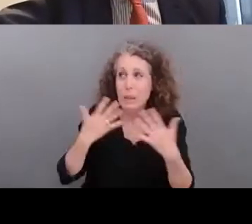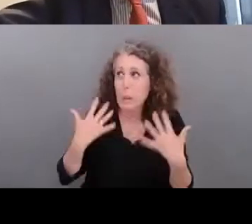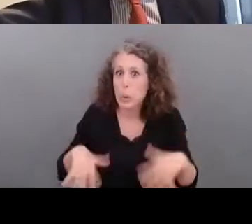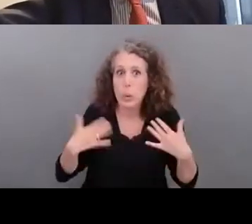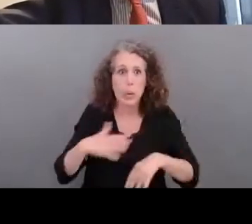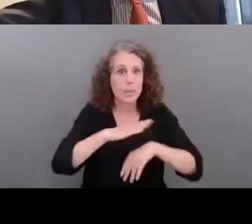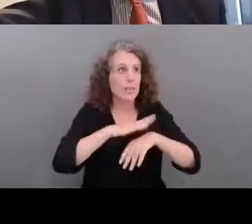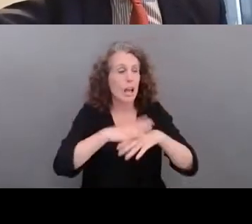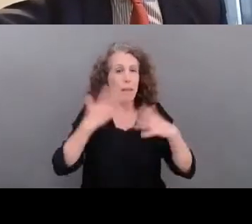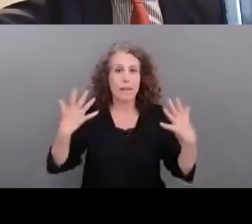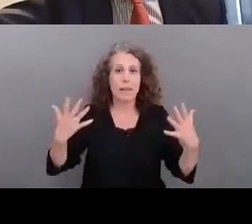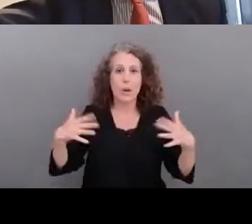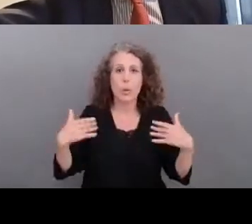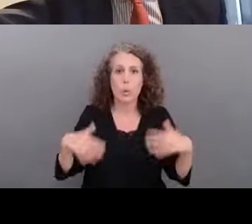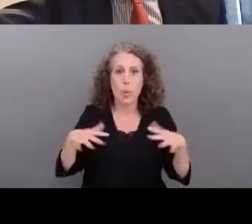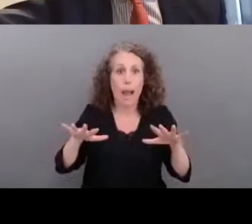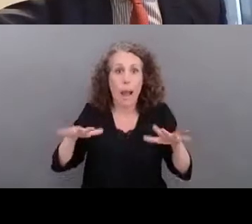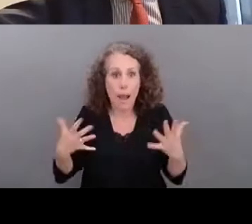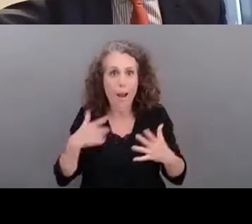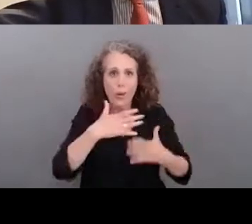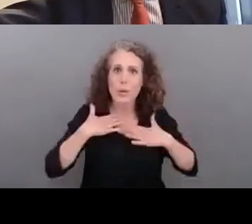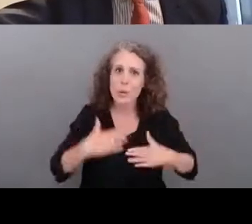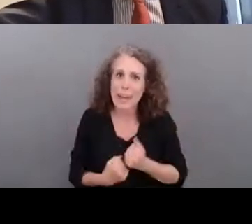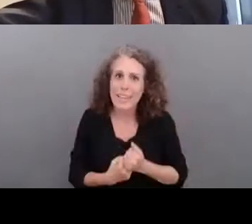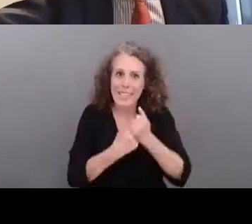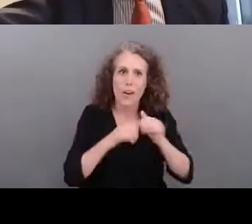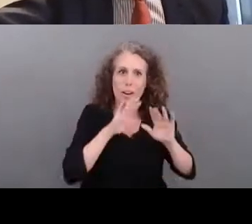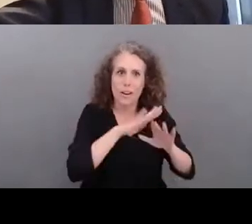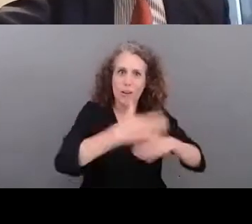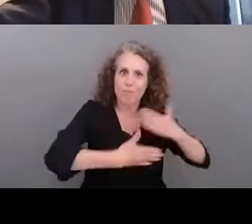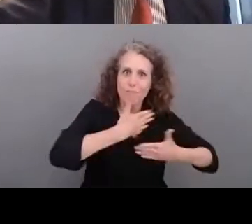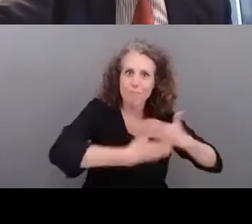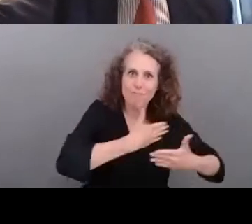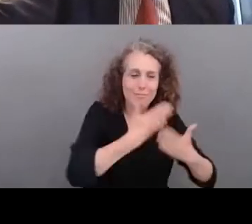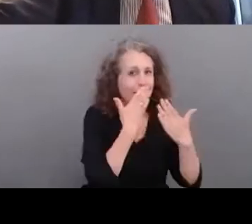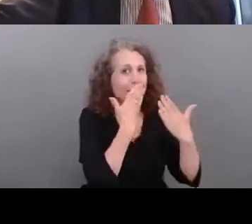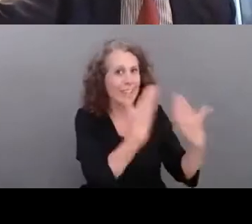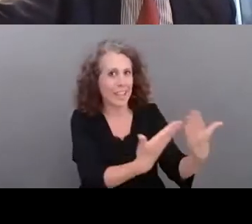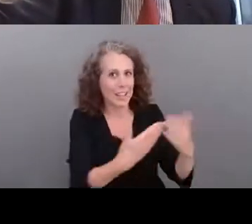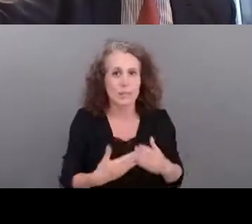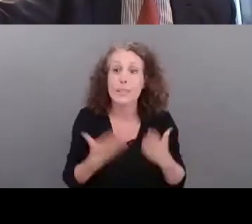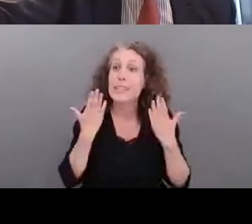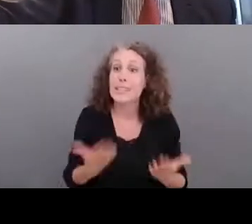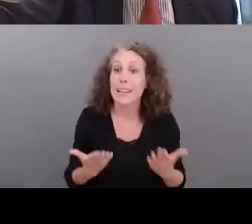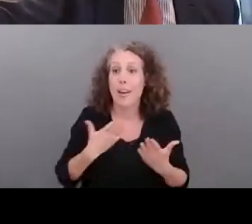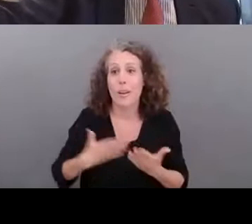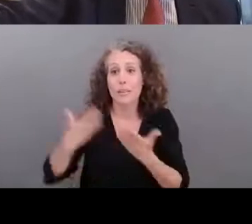l'ère critique que nous vivons actuellement. Merci beaucoup. Maintenant,